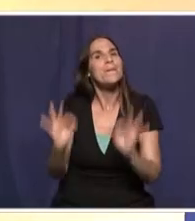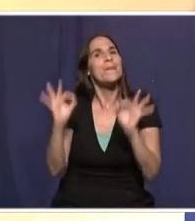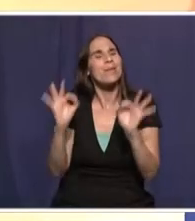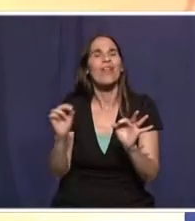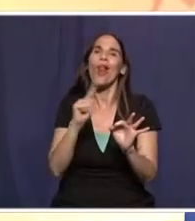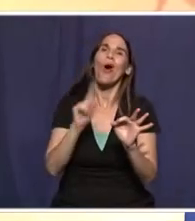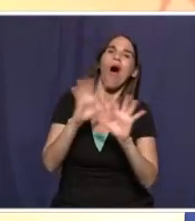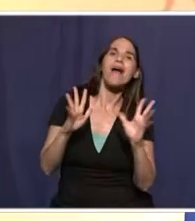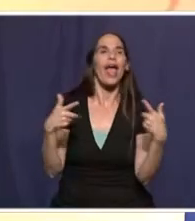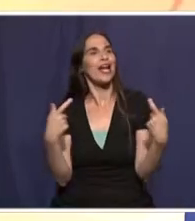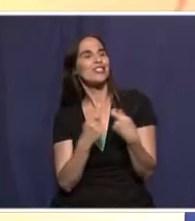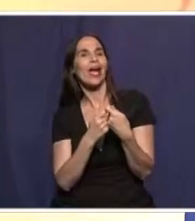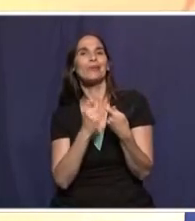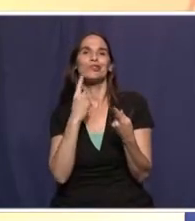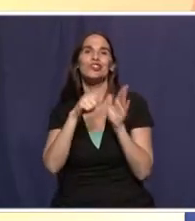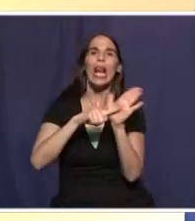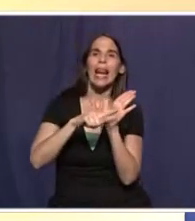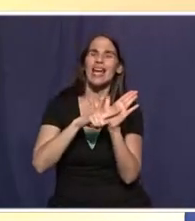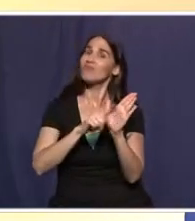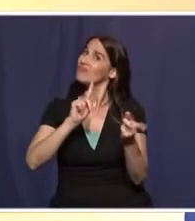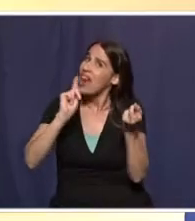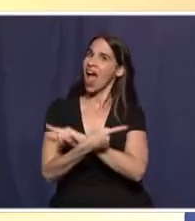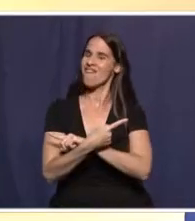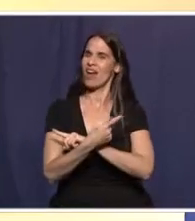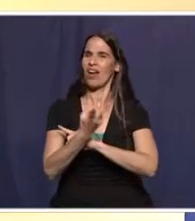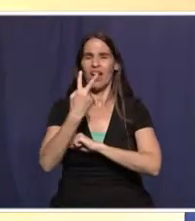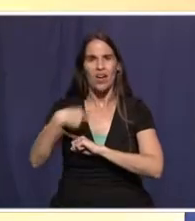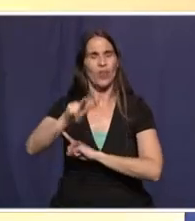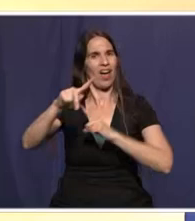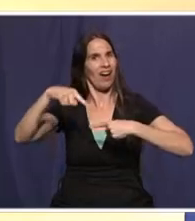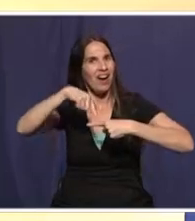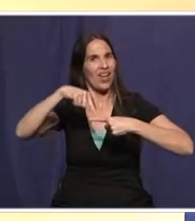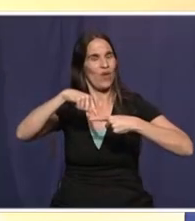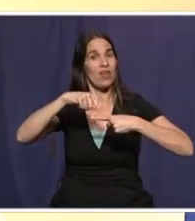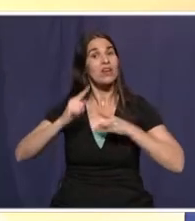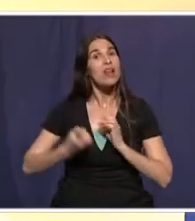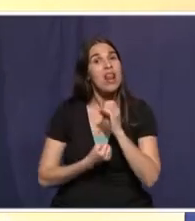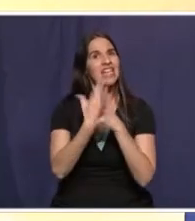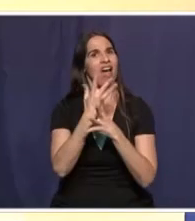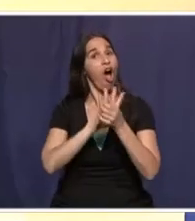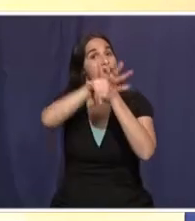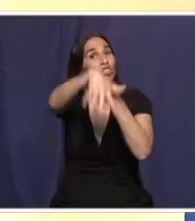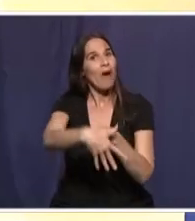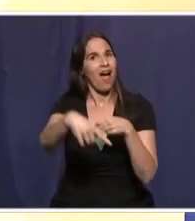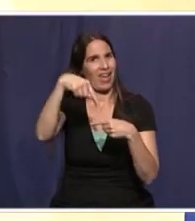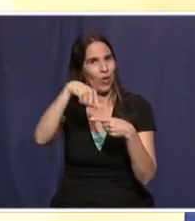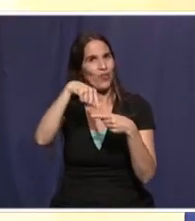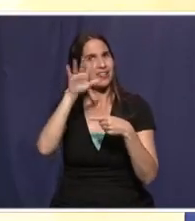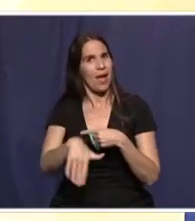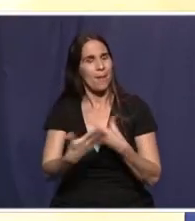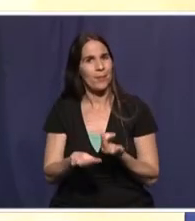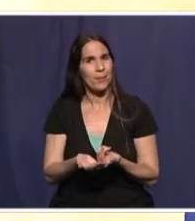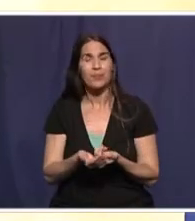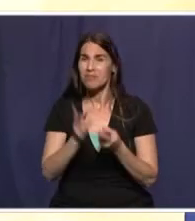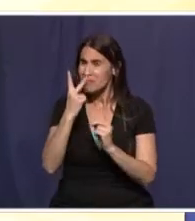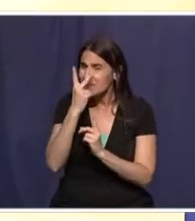לא רק בהקשרים שליליים. להפך, כמה שיותר חיובי, לייצר כמה שיותר השפעה חיובית גם. הרי